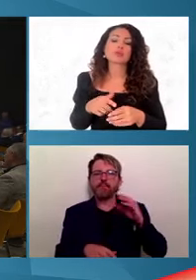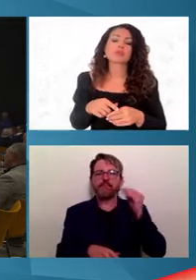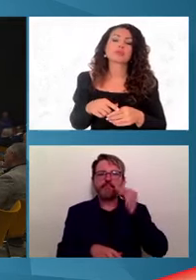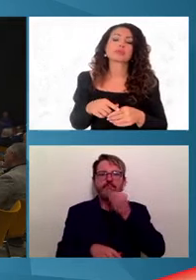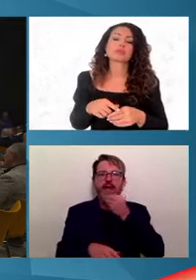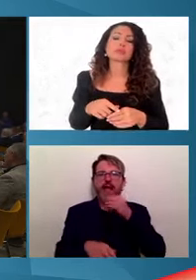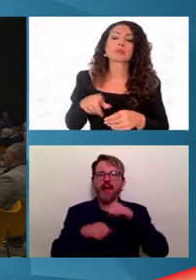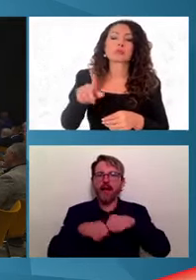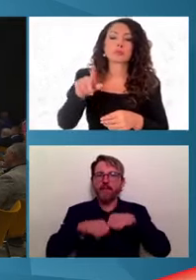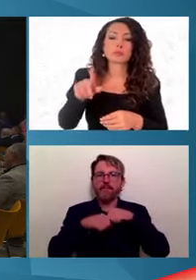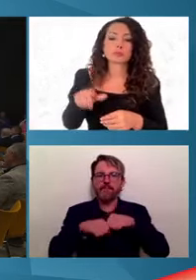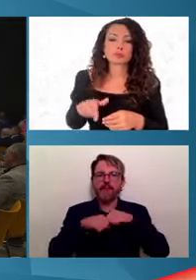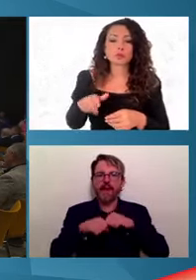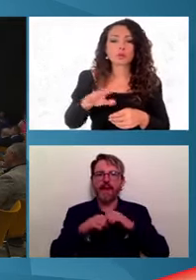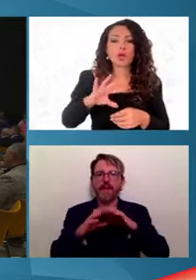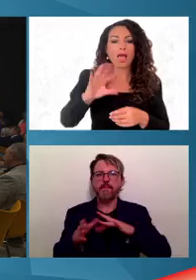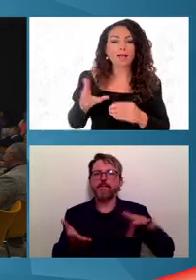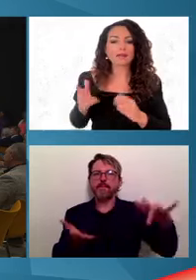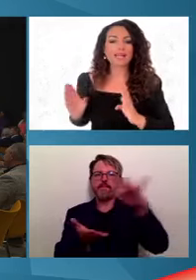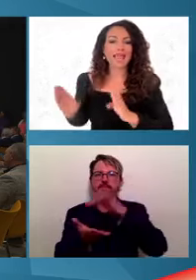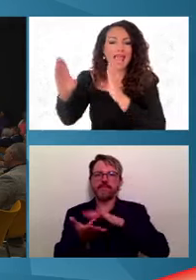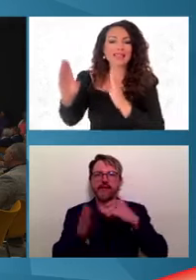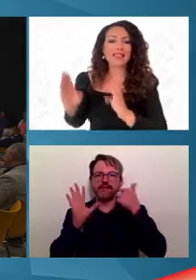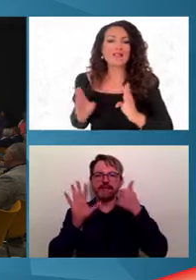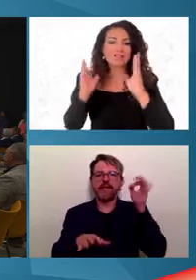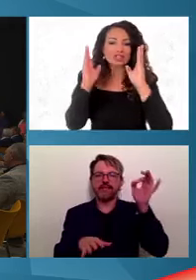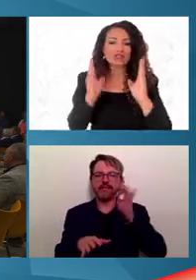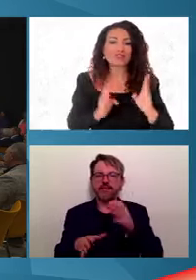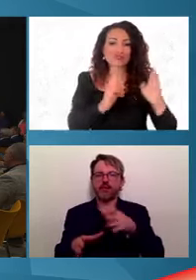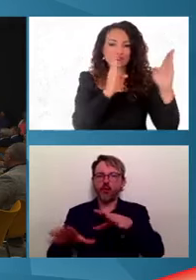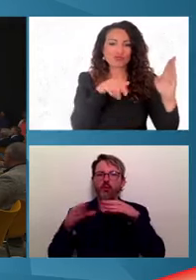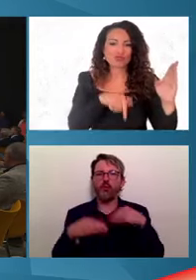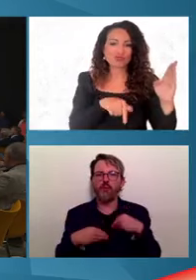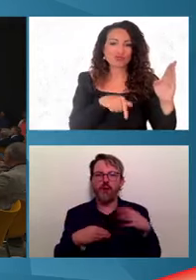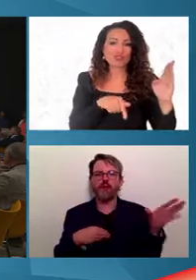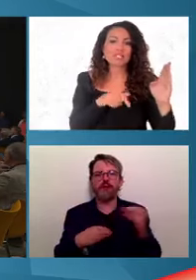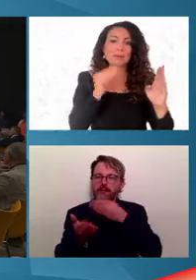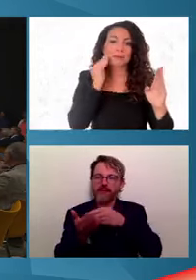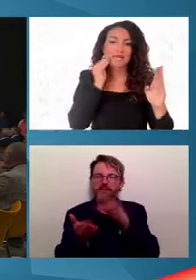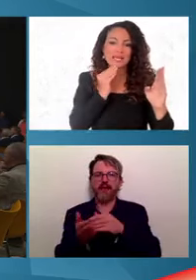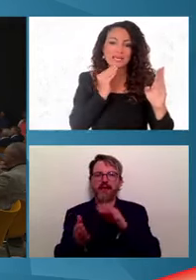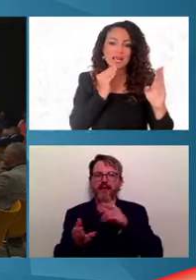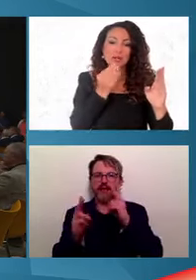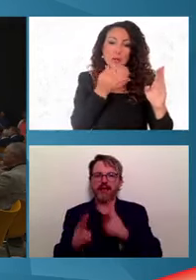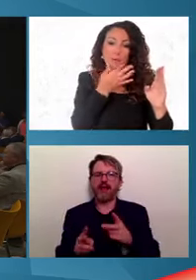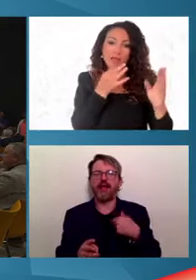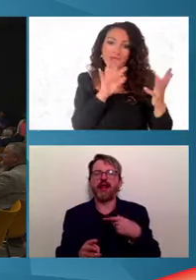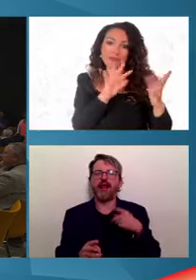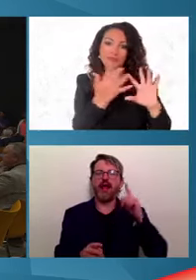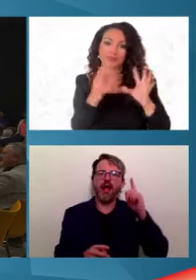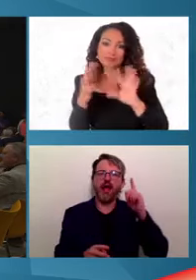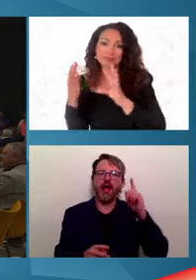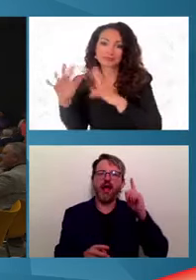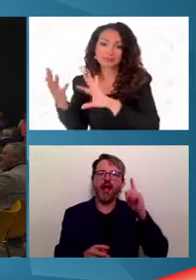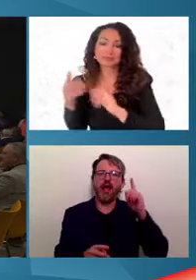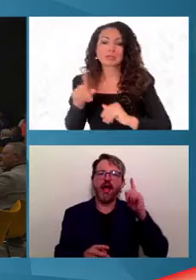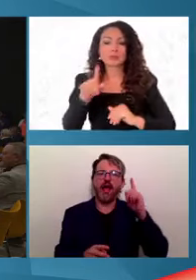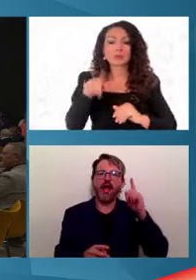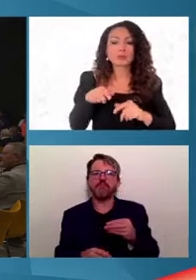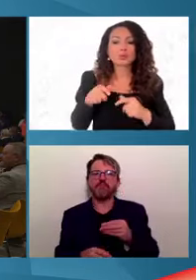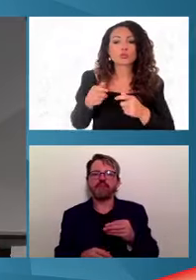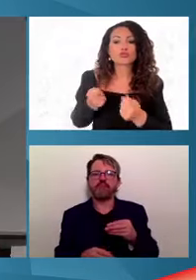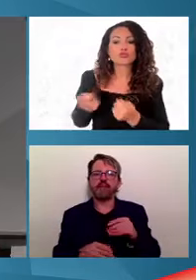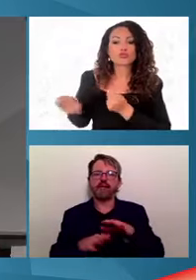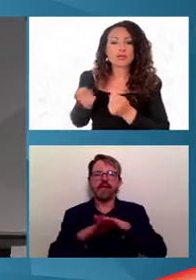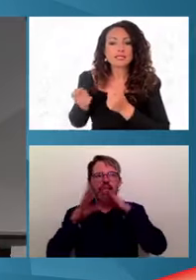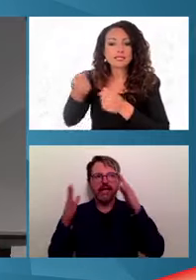gioco determinati edifici per poter dare ancora di più a una città importante come Merano. Abbiamo gestito miniere, musei, i